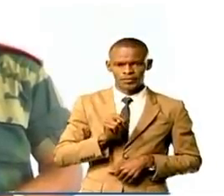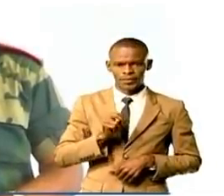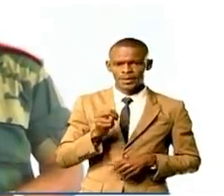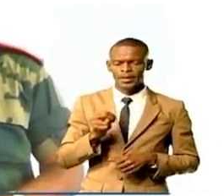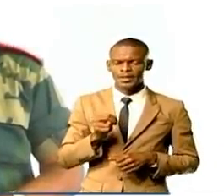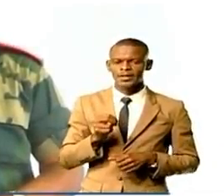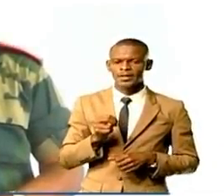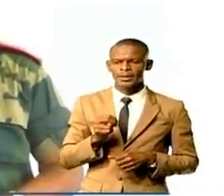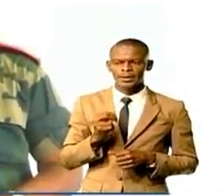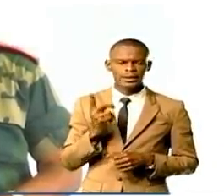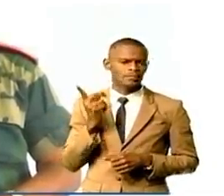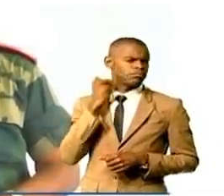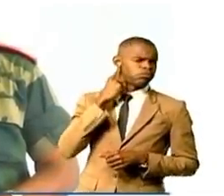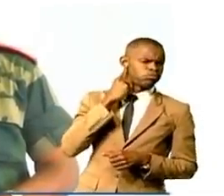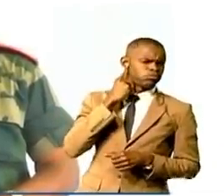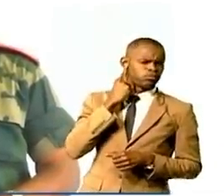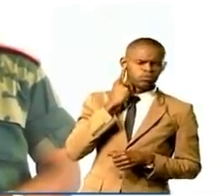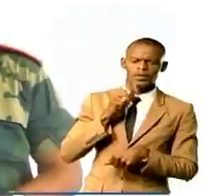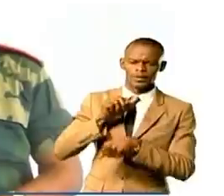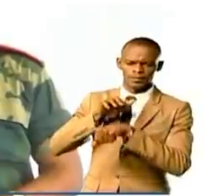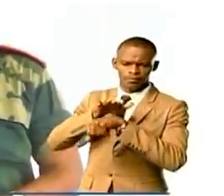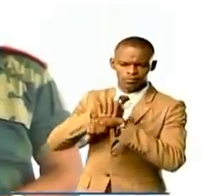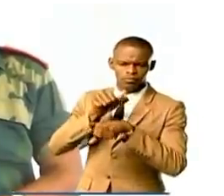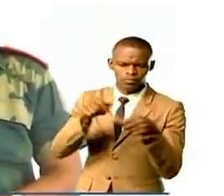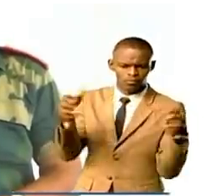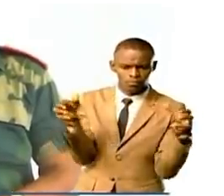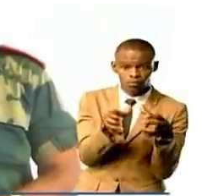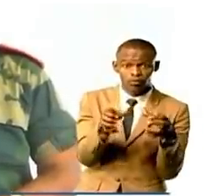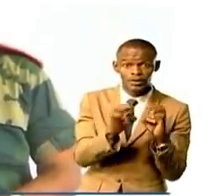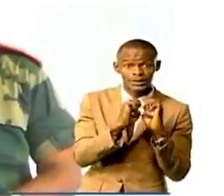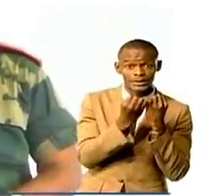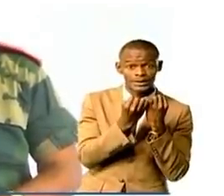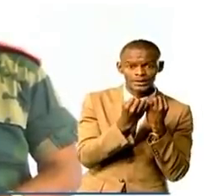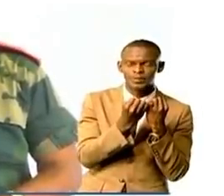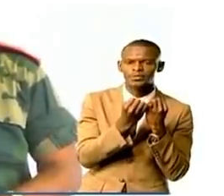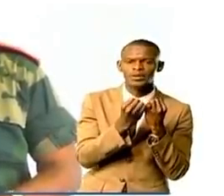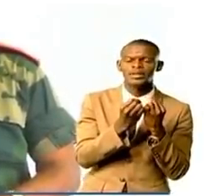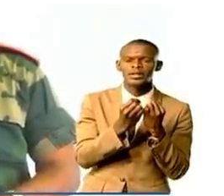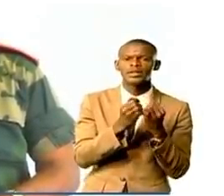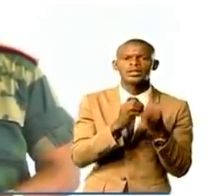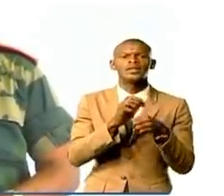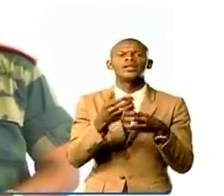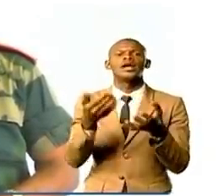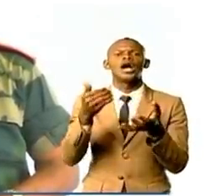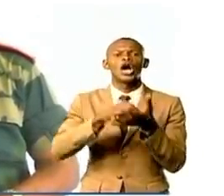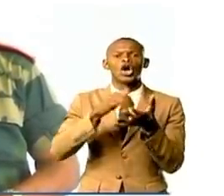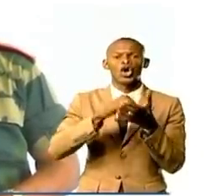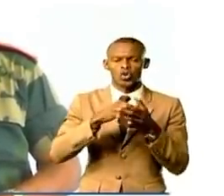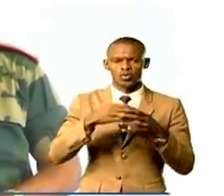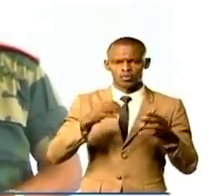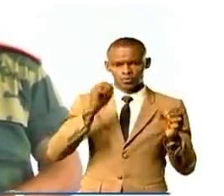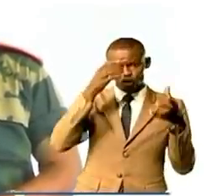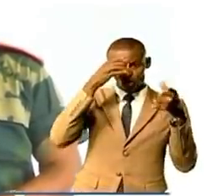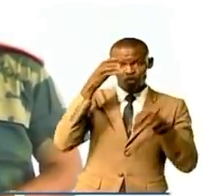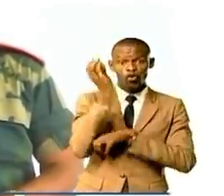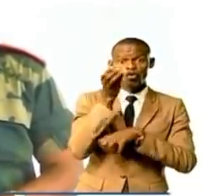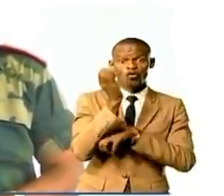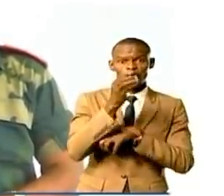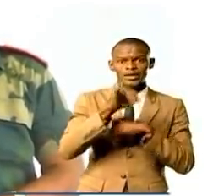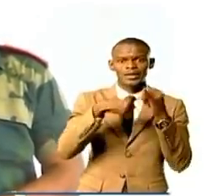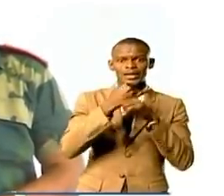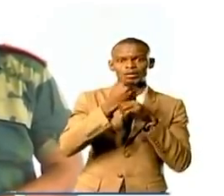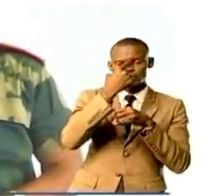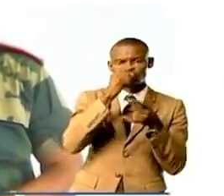de vérification élargie de la conférence internationale pour la région des Grands Lacs, pour les